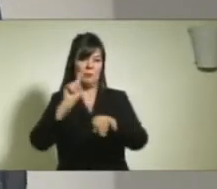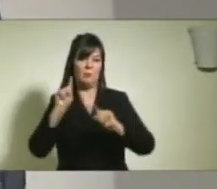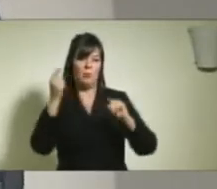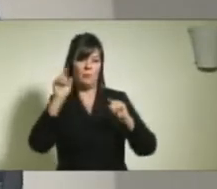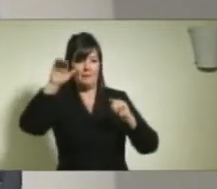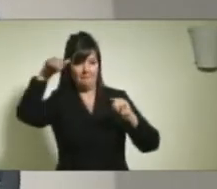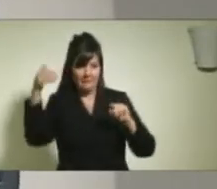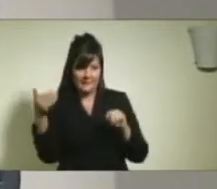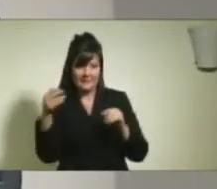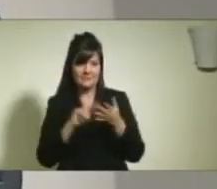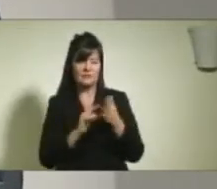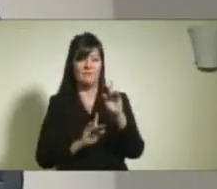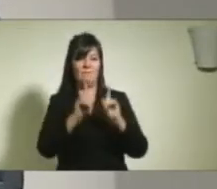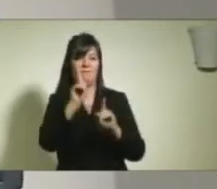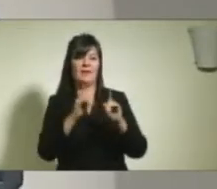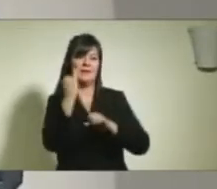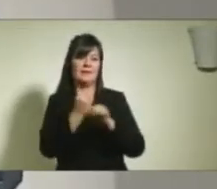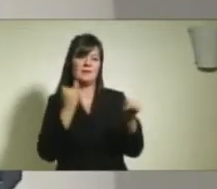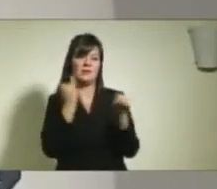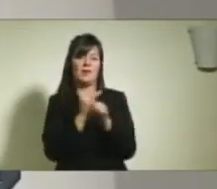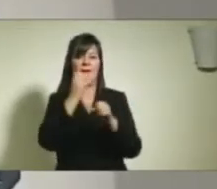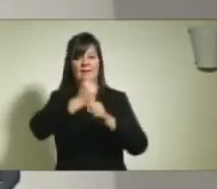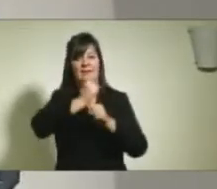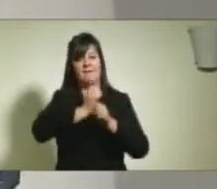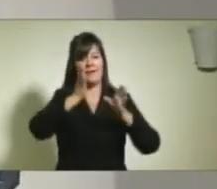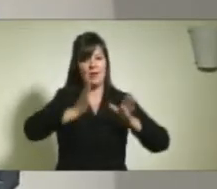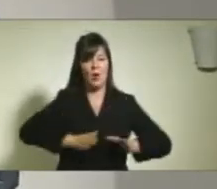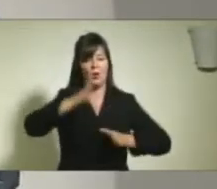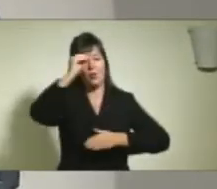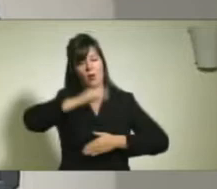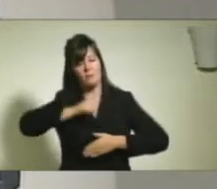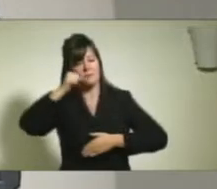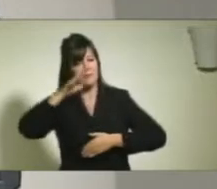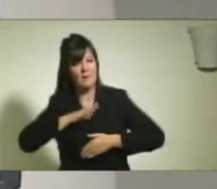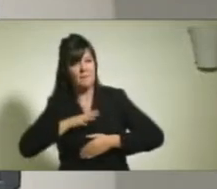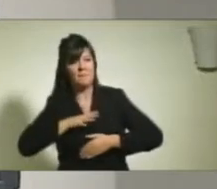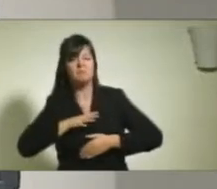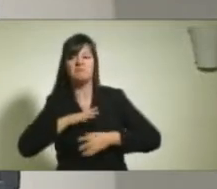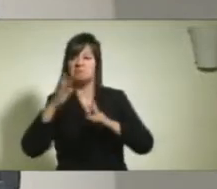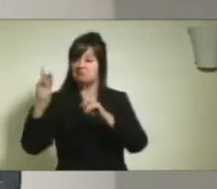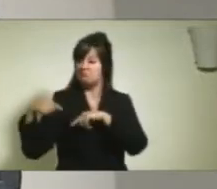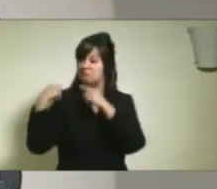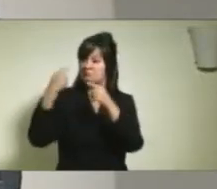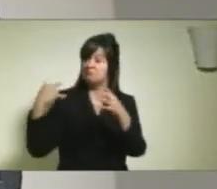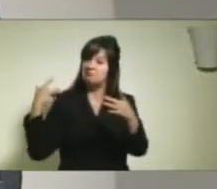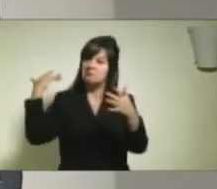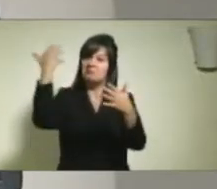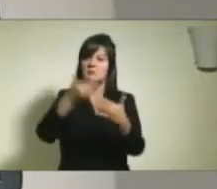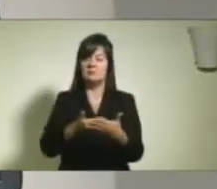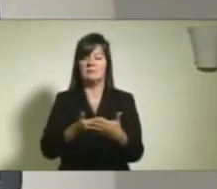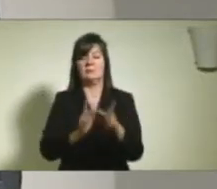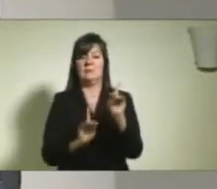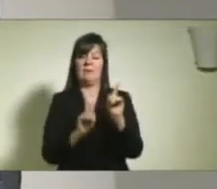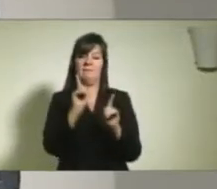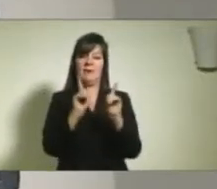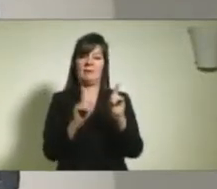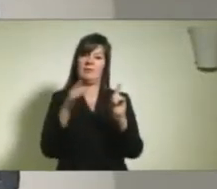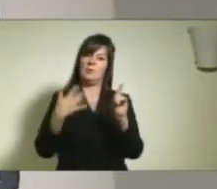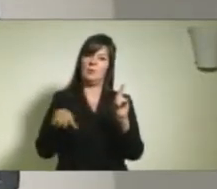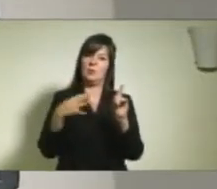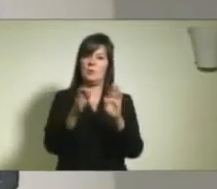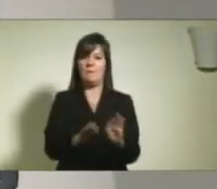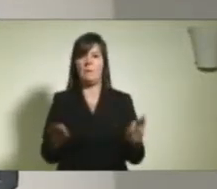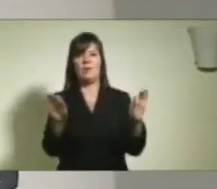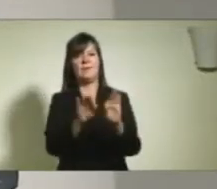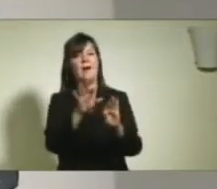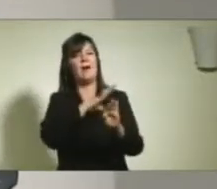fête internationale des travailleurs et des travailleuses. Je pense, historiquement, c'est une fête extrêmement importante. Il y